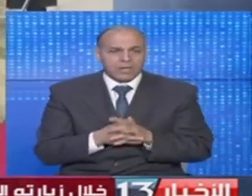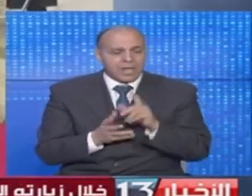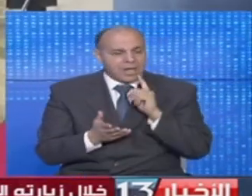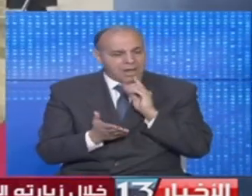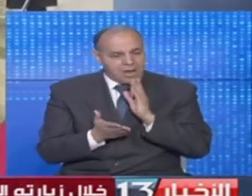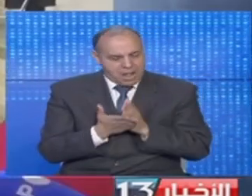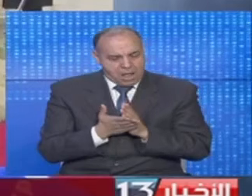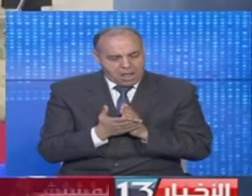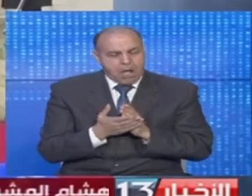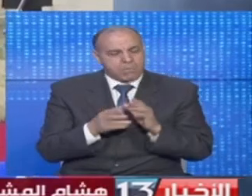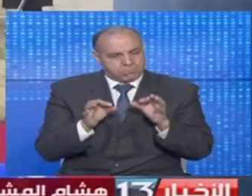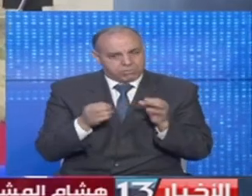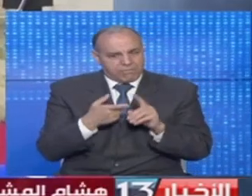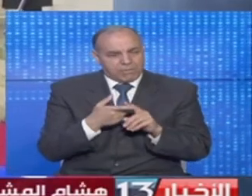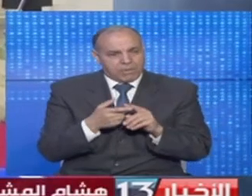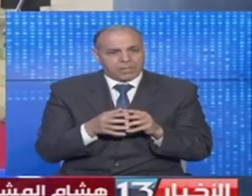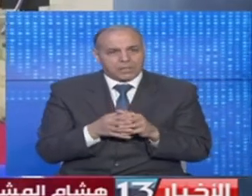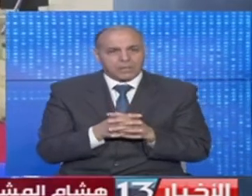لقينا